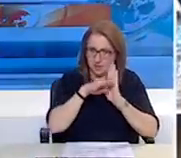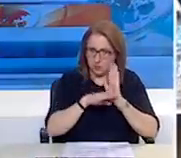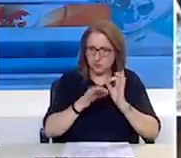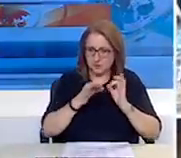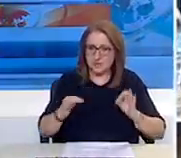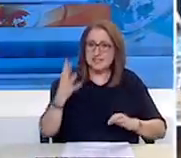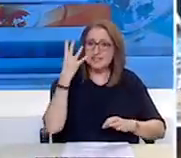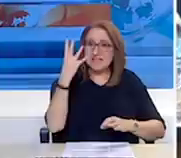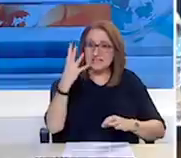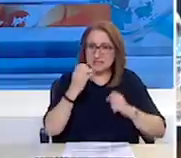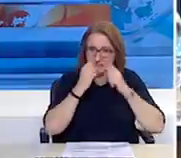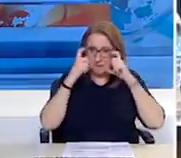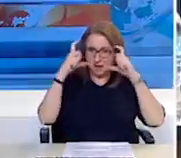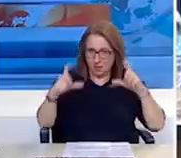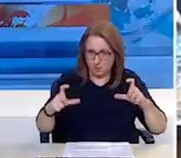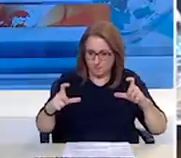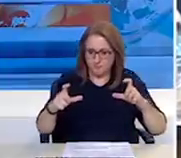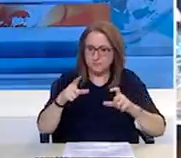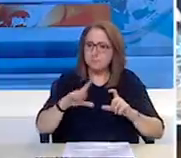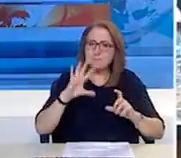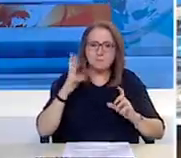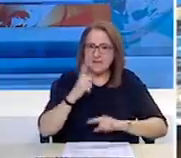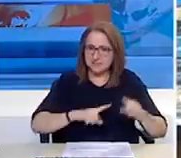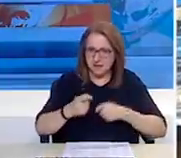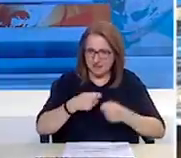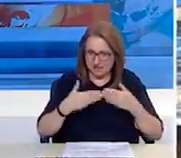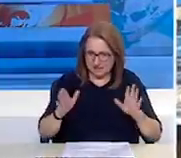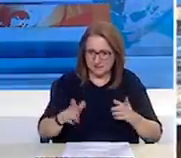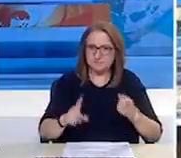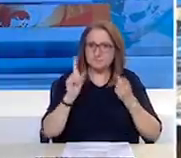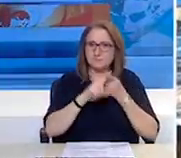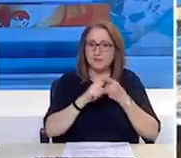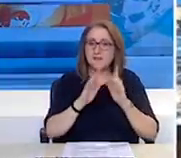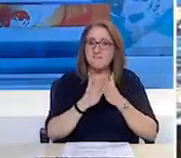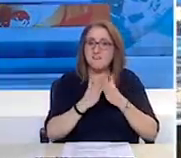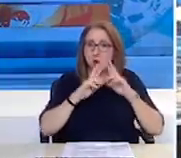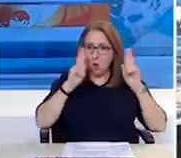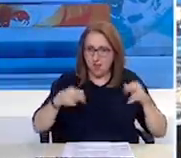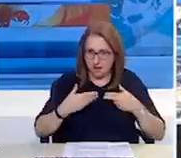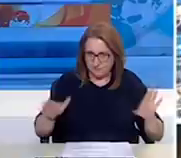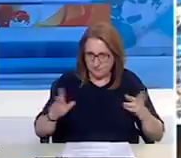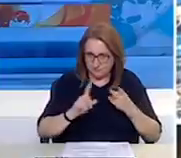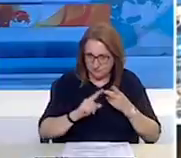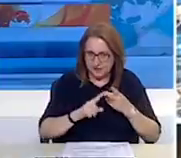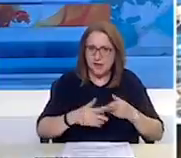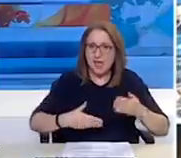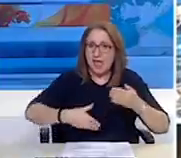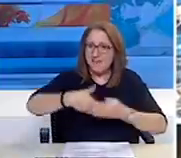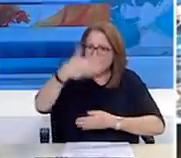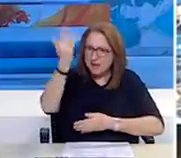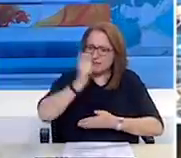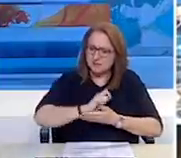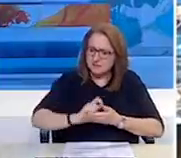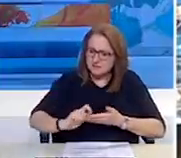Δευτέρα 4 Μαΐου, οι οποίες είναι οι εξής. Λιανικό εμπόριο βιβλίων, λιανικό εμπόριο εφημερίδων και